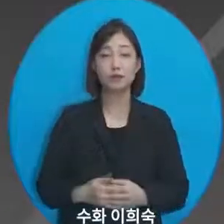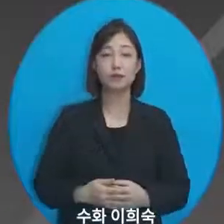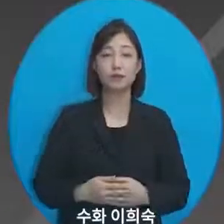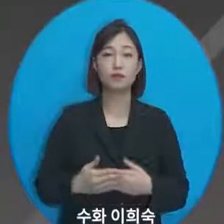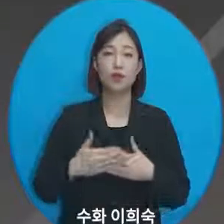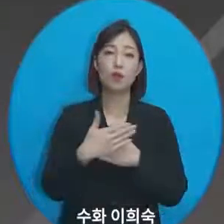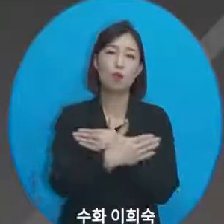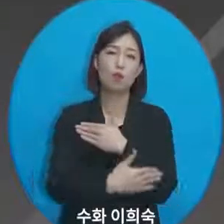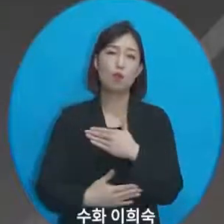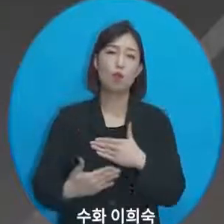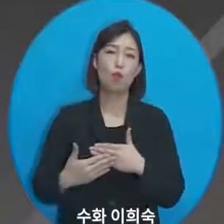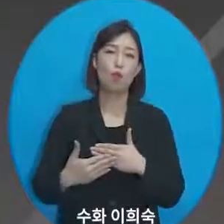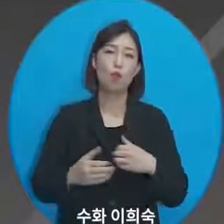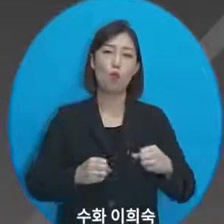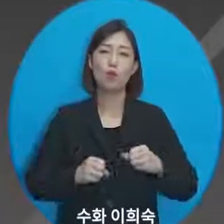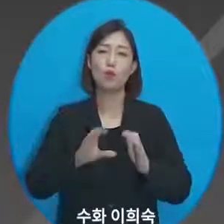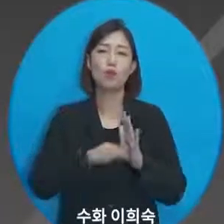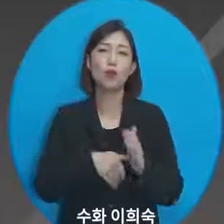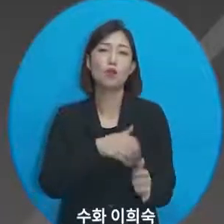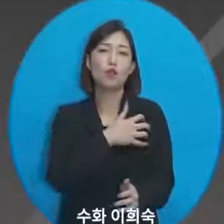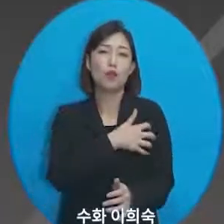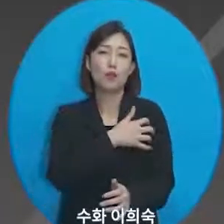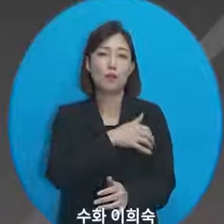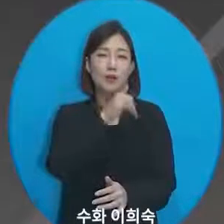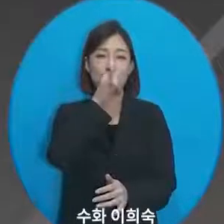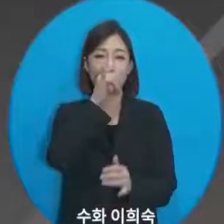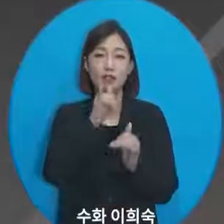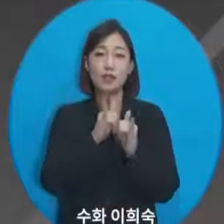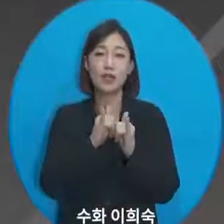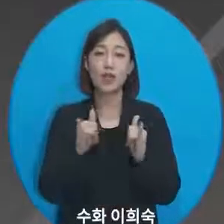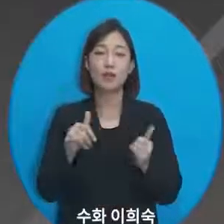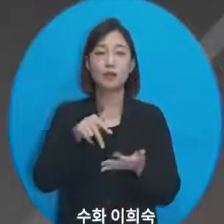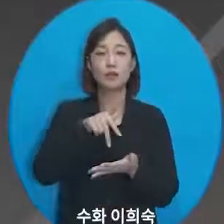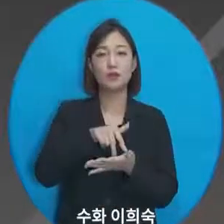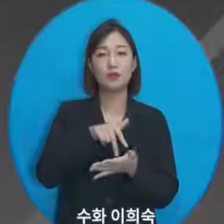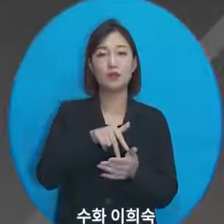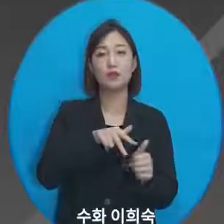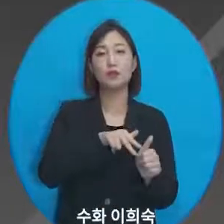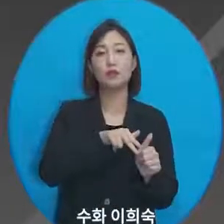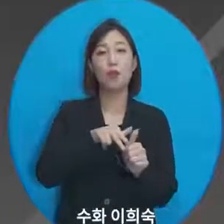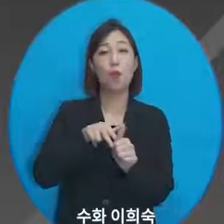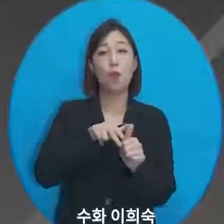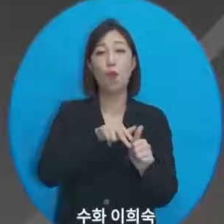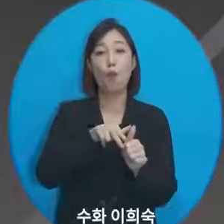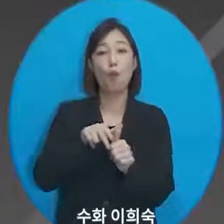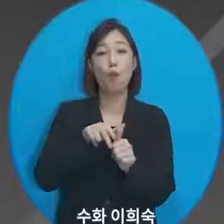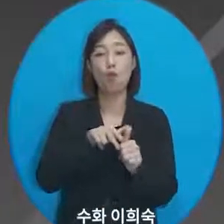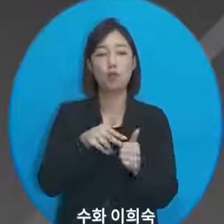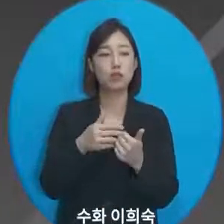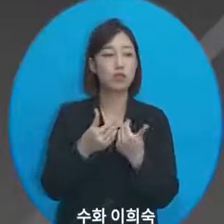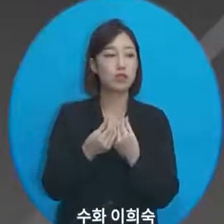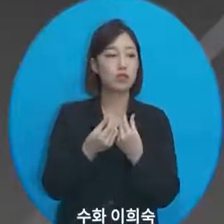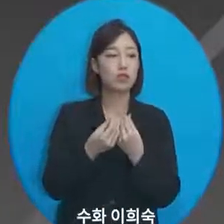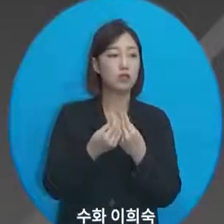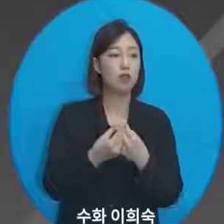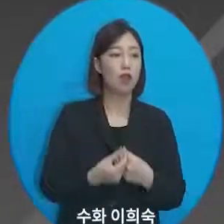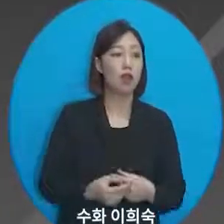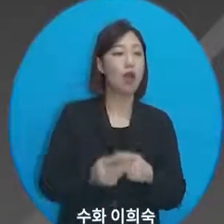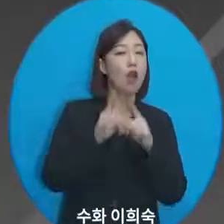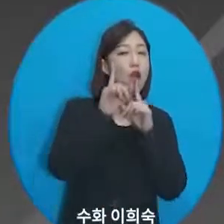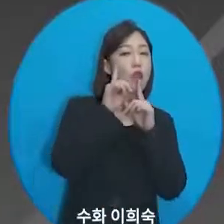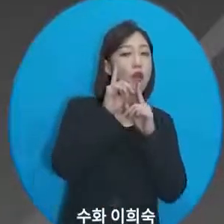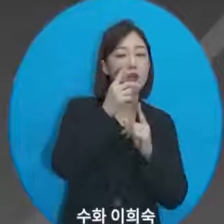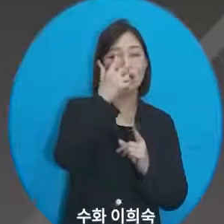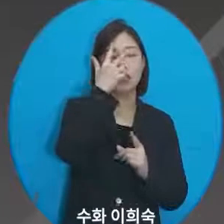신체적 그 불편함에서 정보를 받는 소위 말하는 시각과 언어,